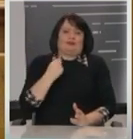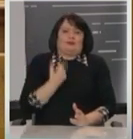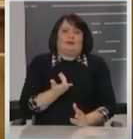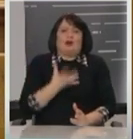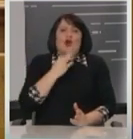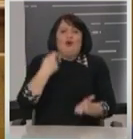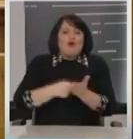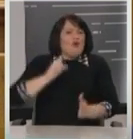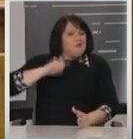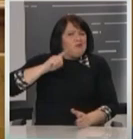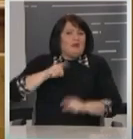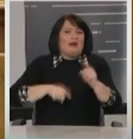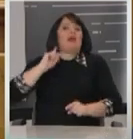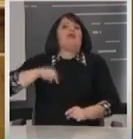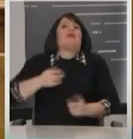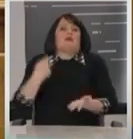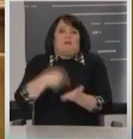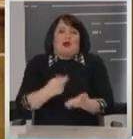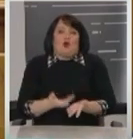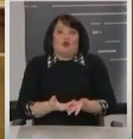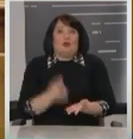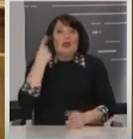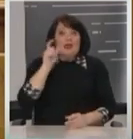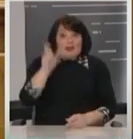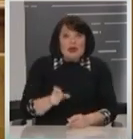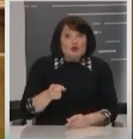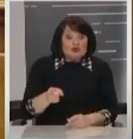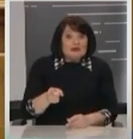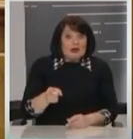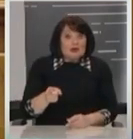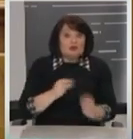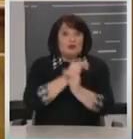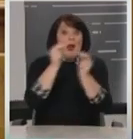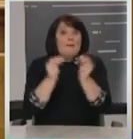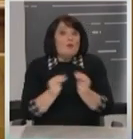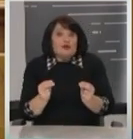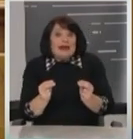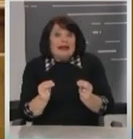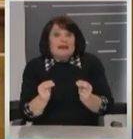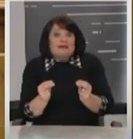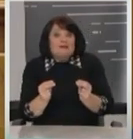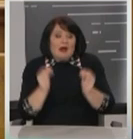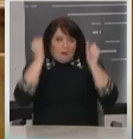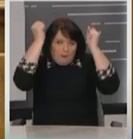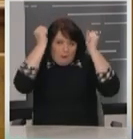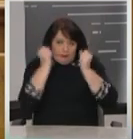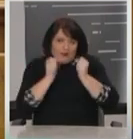της φοροδιαφυγής, δεν ξέρατε ότι και αυτό θα οδηγούσε σωρευτικά στη χρεοκοπία της